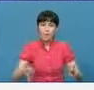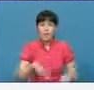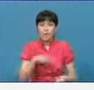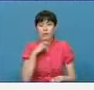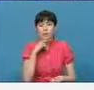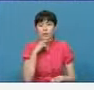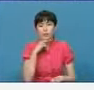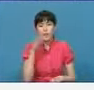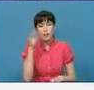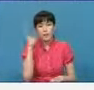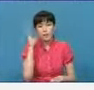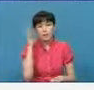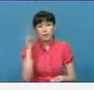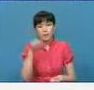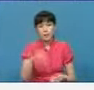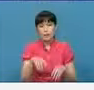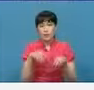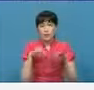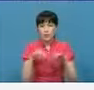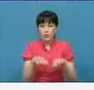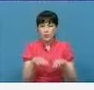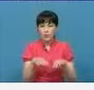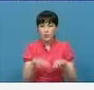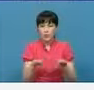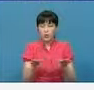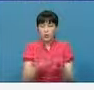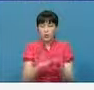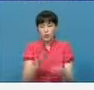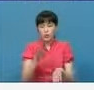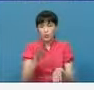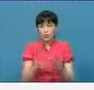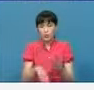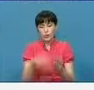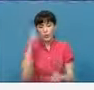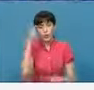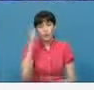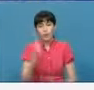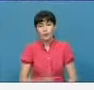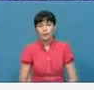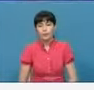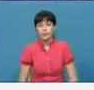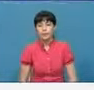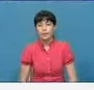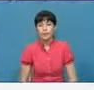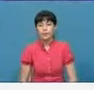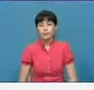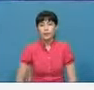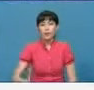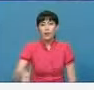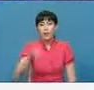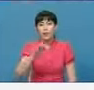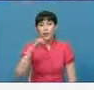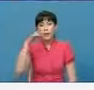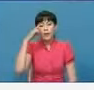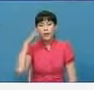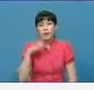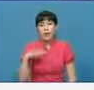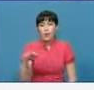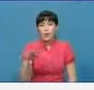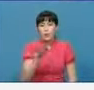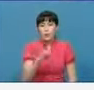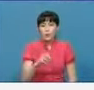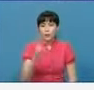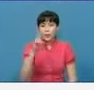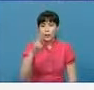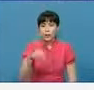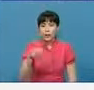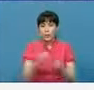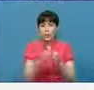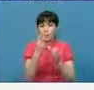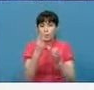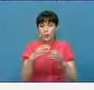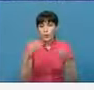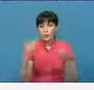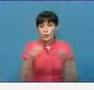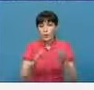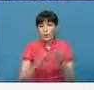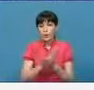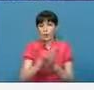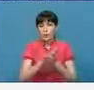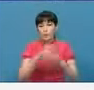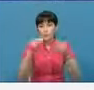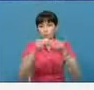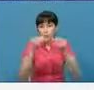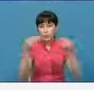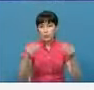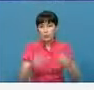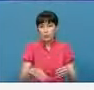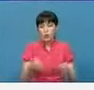ілініп, тиісті шаралар қабылданып жатса, нұрсын өнер болады деп ойлаймыз. Оңтүстік Қазақстан облысында 212 газет журнал шығады,